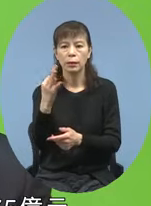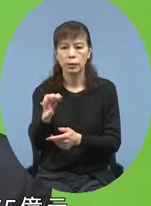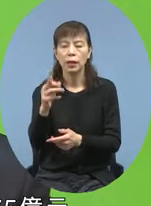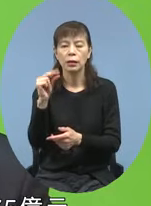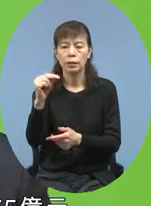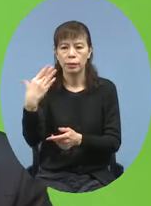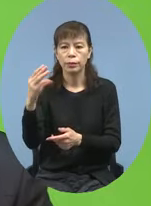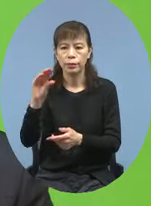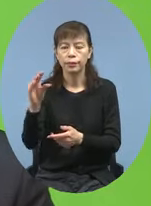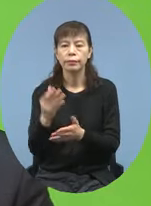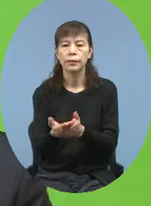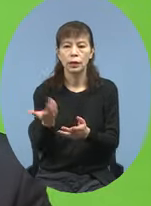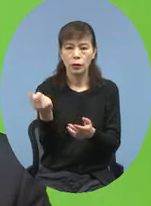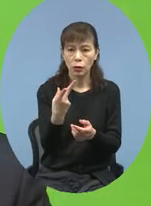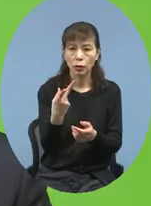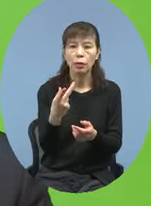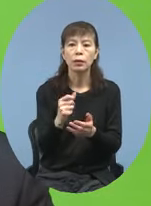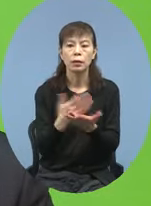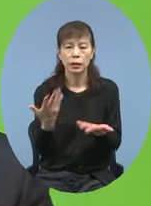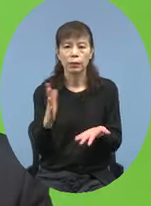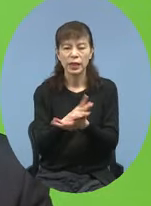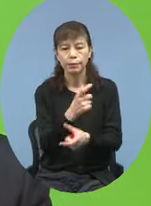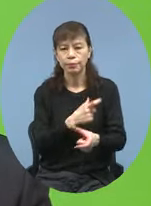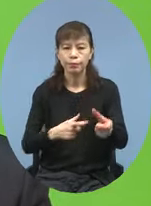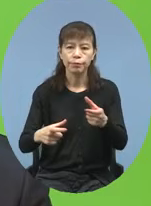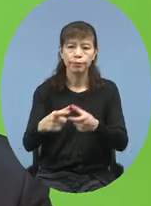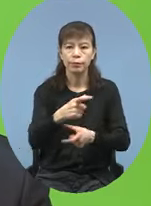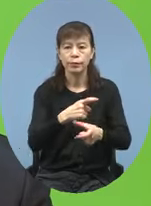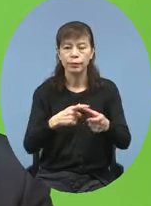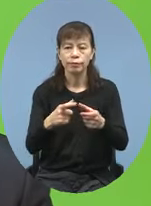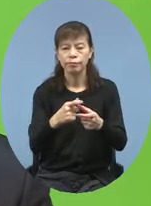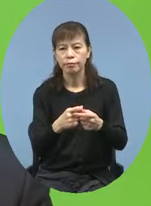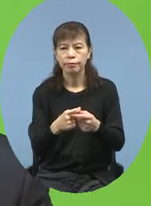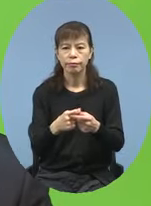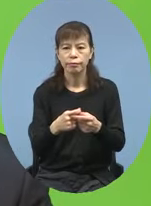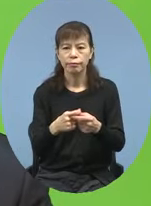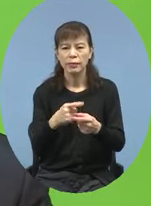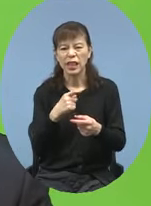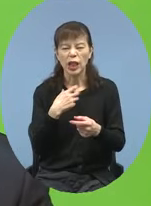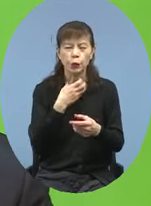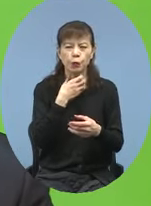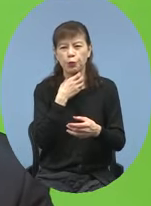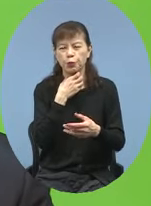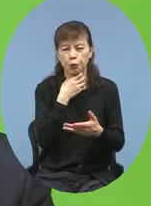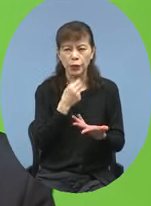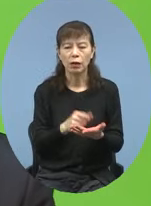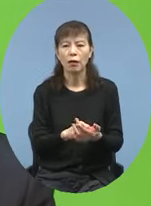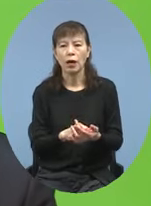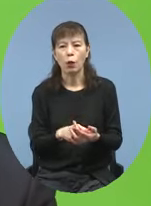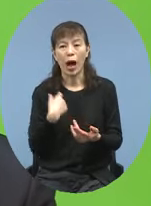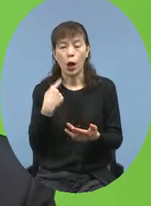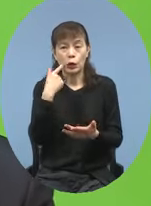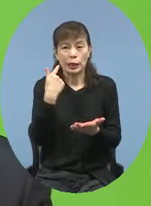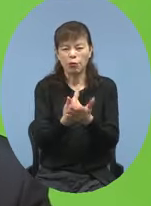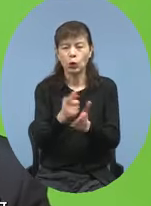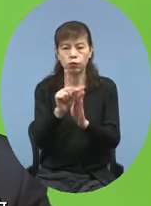1375億，再加上今年的經濟看來的收縮會比我們預期之中